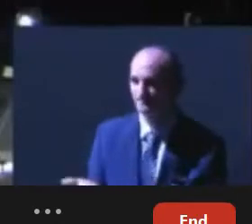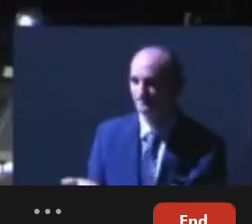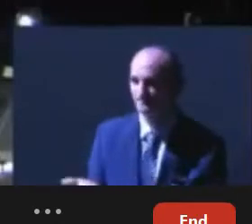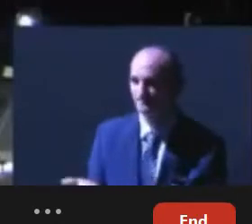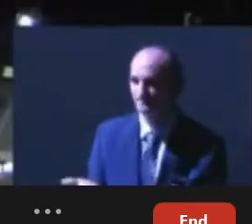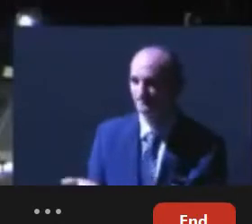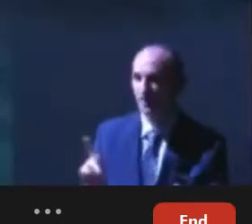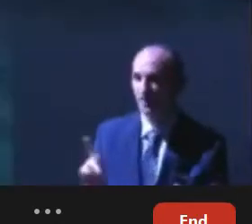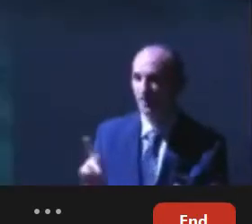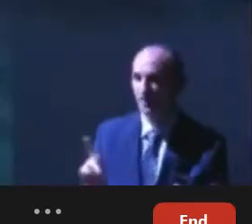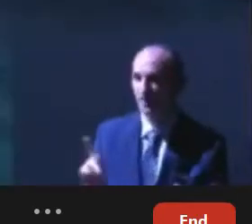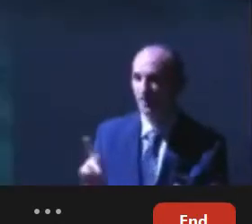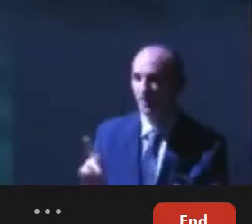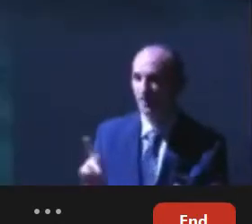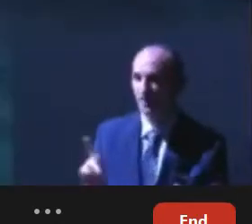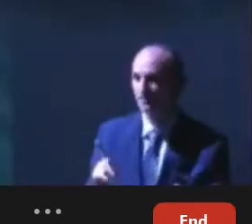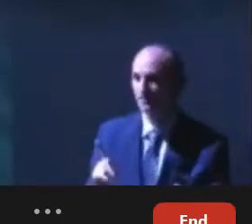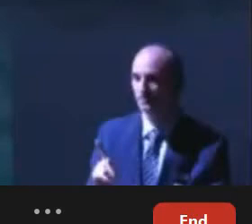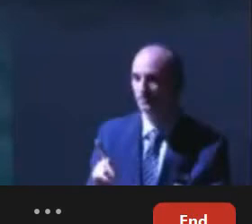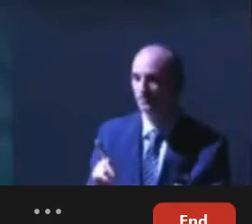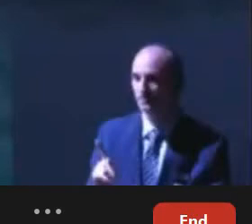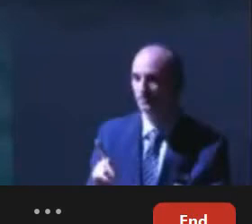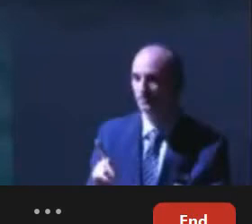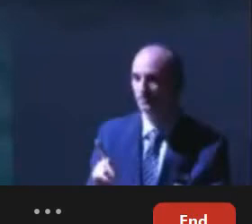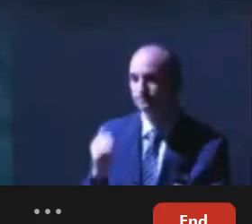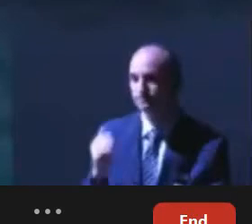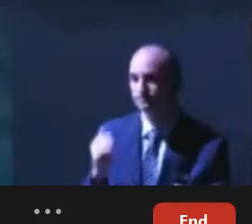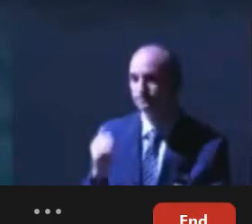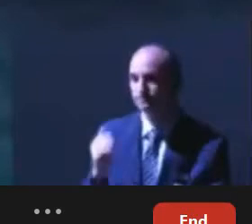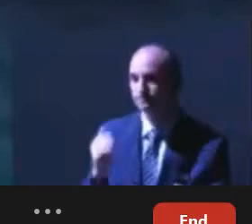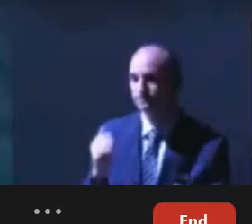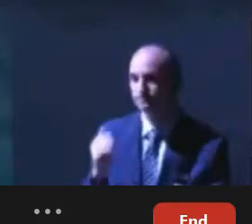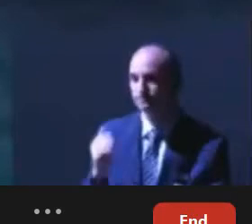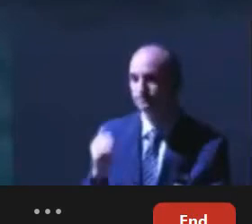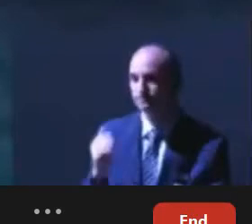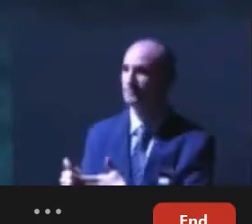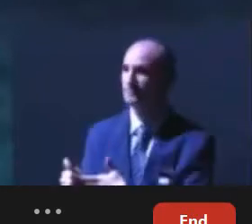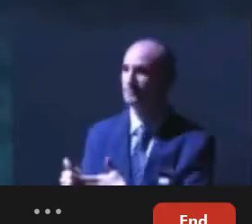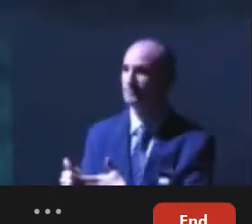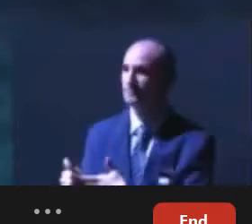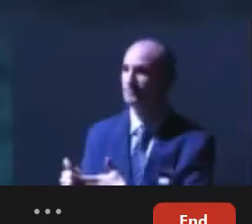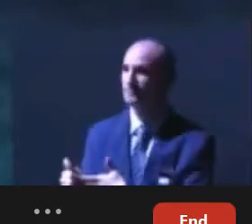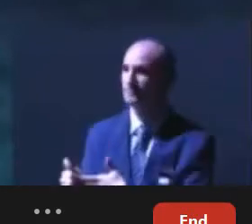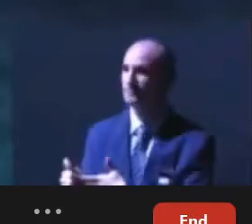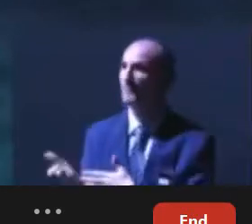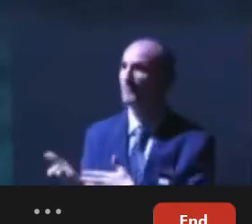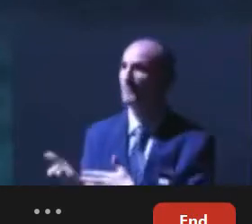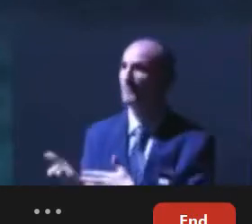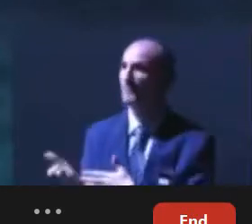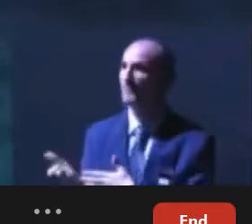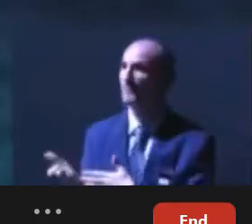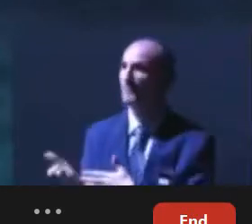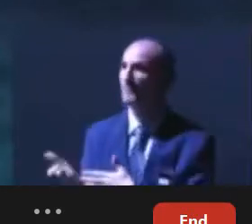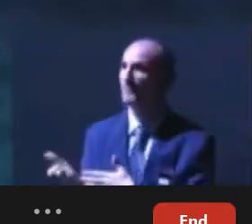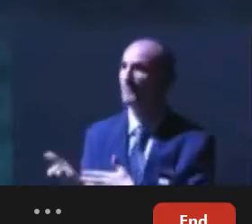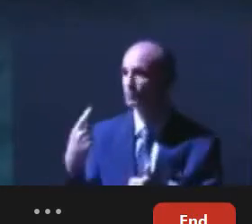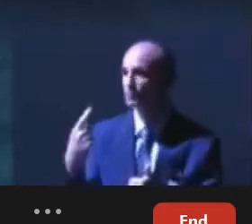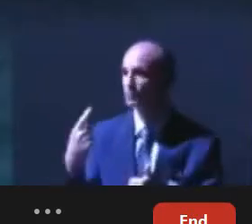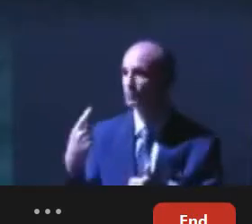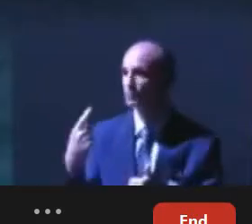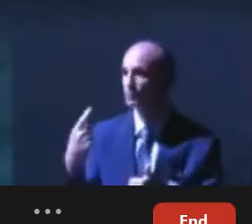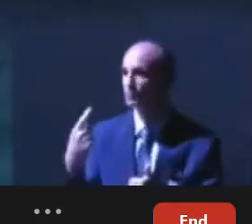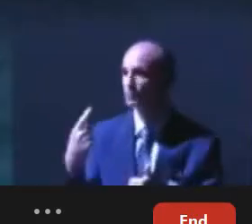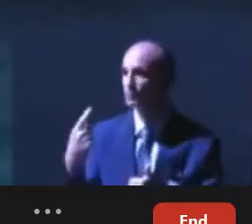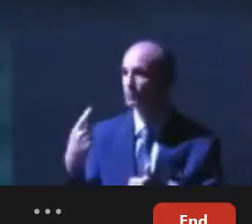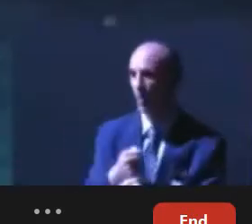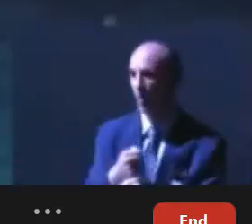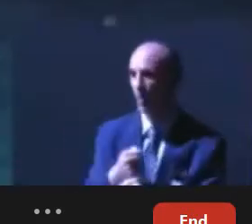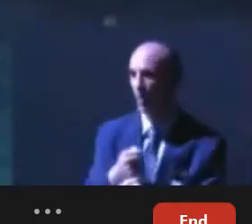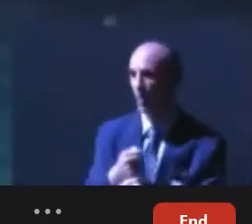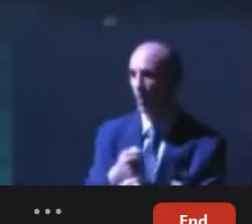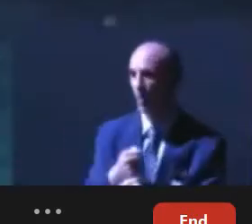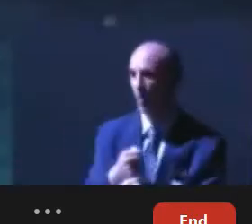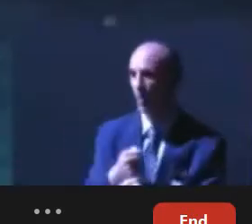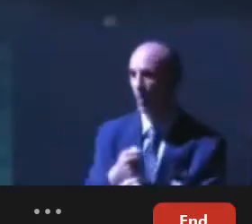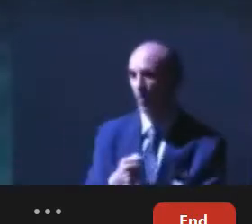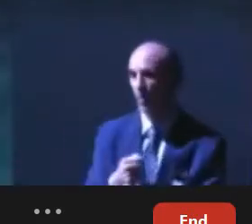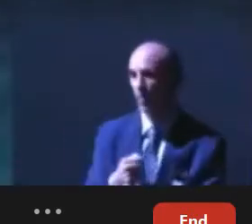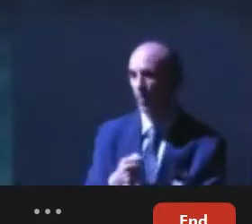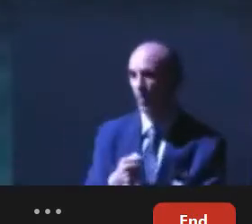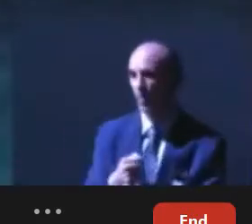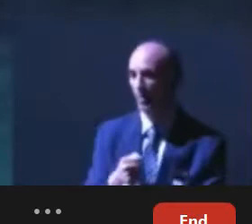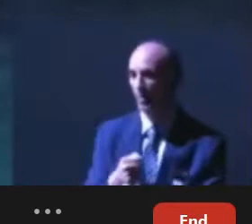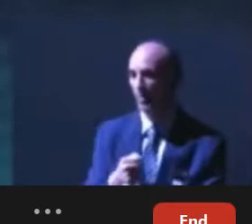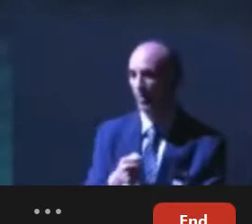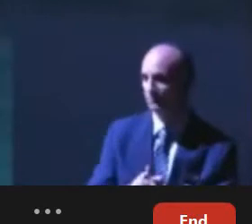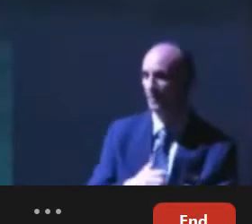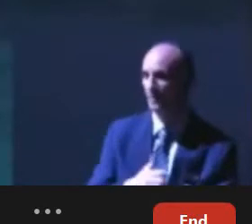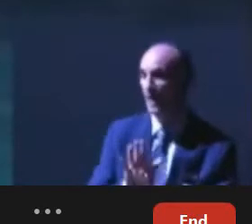Thì mọi người không cần phải nghĩ về cái việc làm trở thành số 1 đâu, vì bất cứ ai cũng sẽ mạnh trong mảng của mình. Và cái kết quả